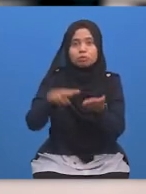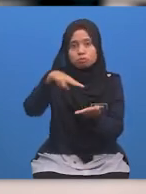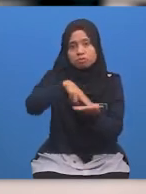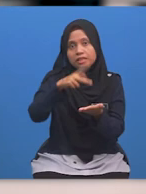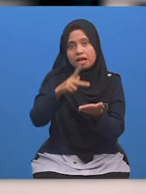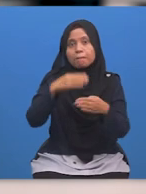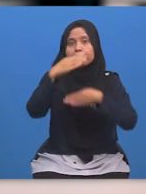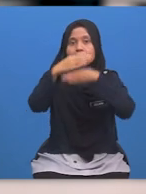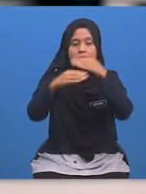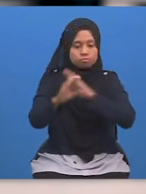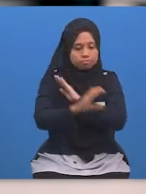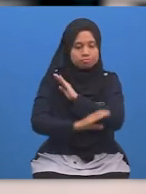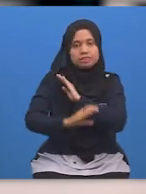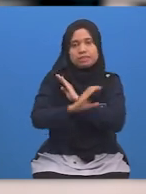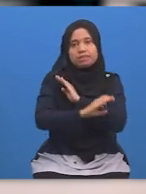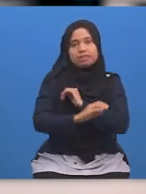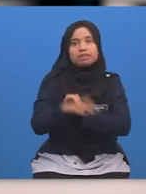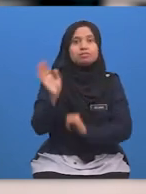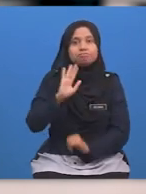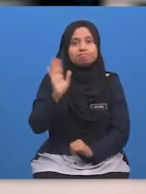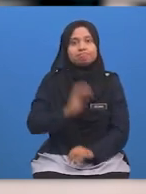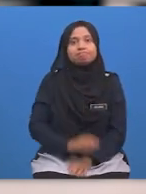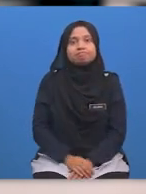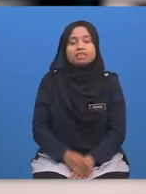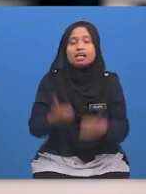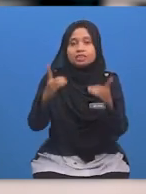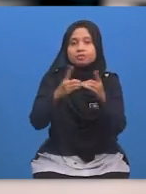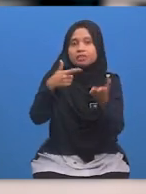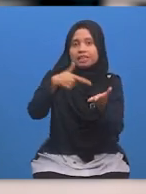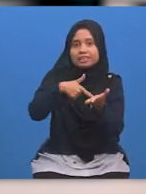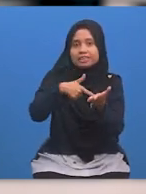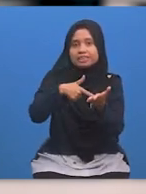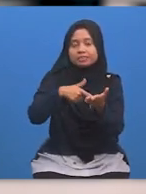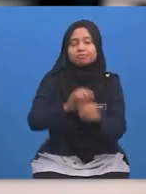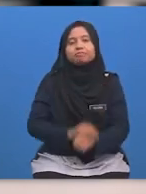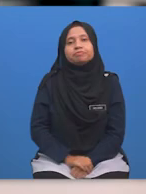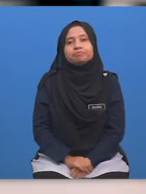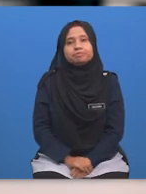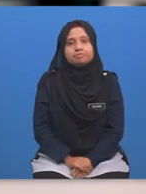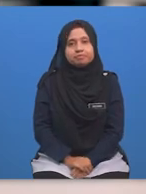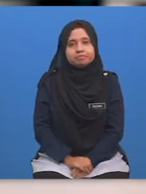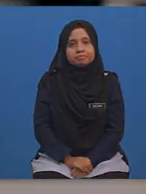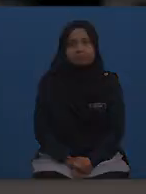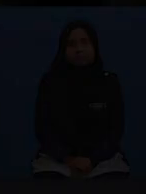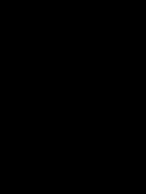pemangkin pembangunan negara. Bye. Jumpa lagi di lain episod.